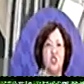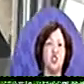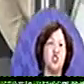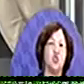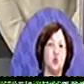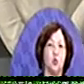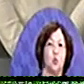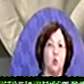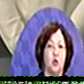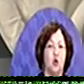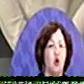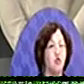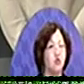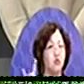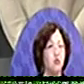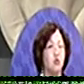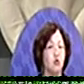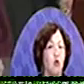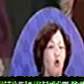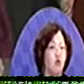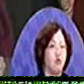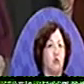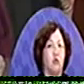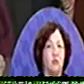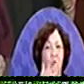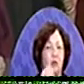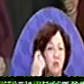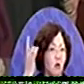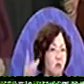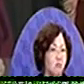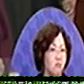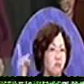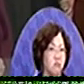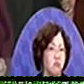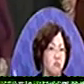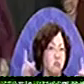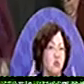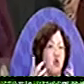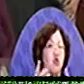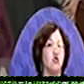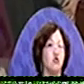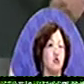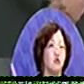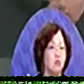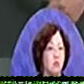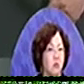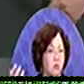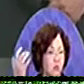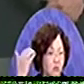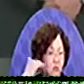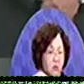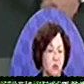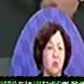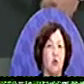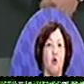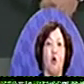айлхойг нэмсэн. Дотоод мэдрэхүй гоо сайхны өрмөц онцгой мэдрэмж төрүүлэх хөгжмийн бүтээлүүд эзэндээ гоо зүйн дээд шагналыг авчирч